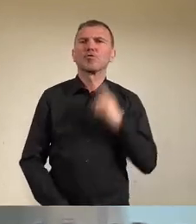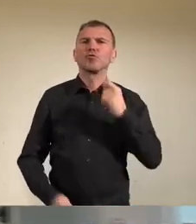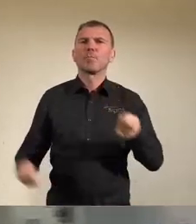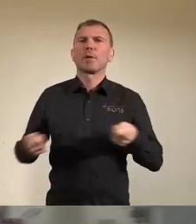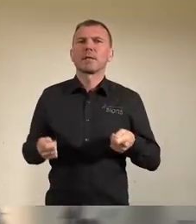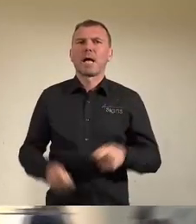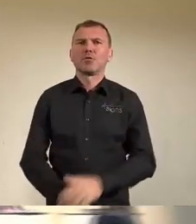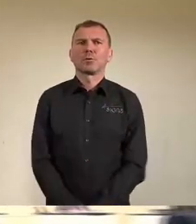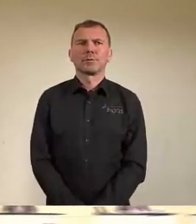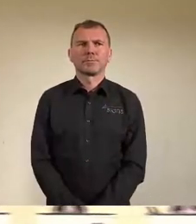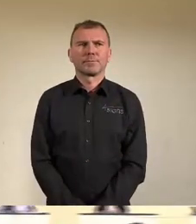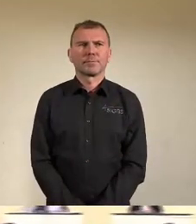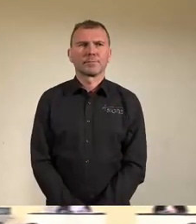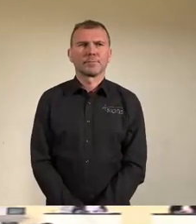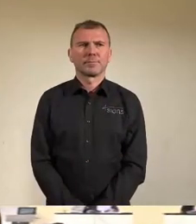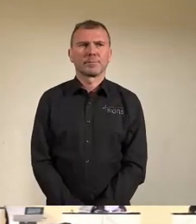Stimmenthaltung.